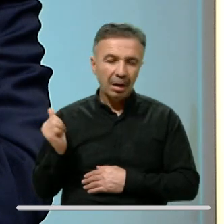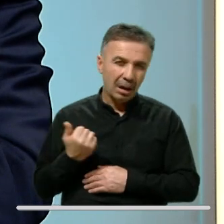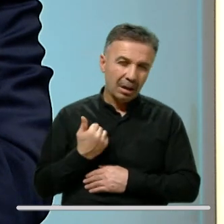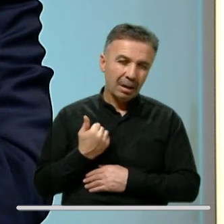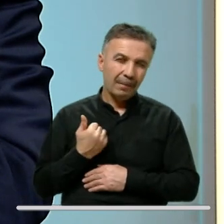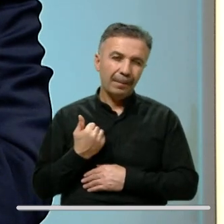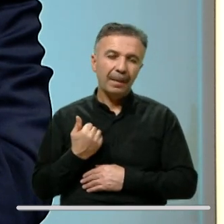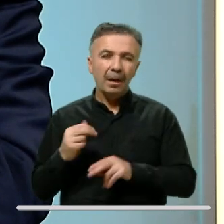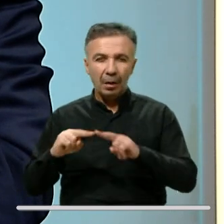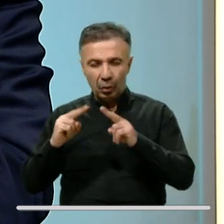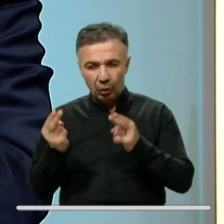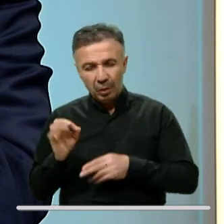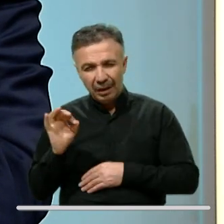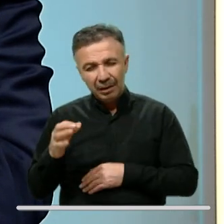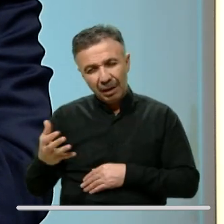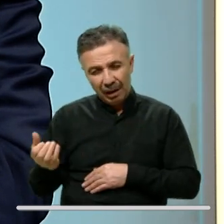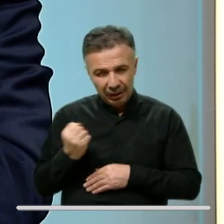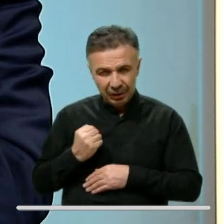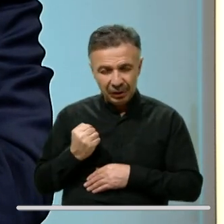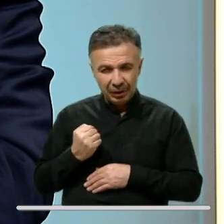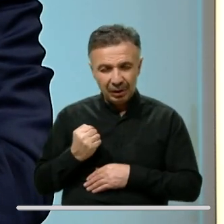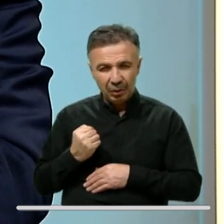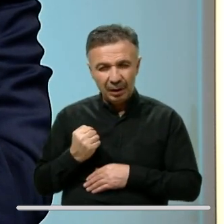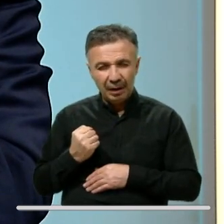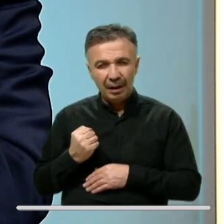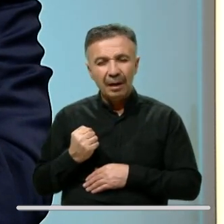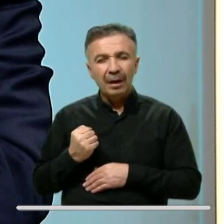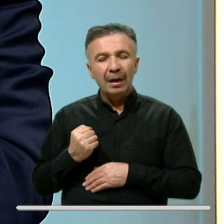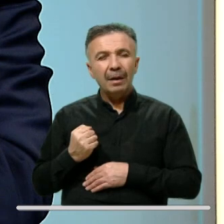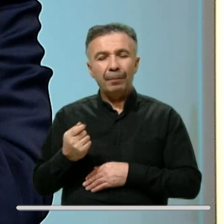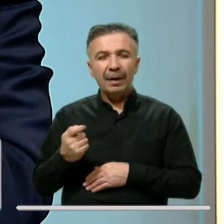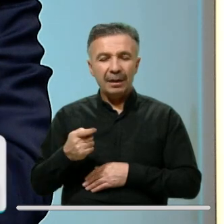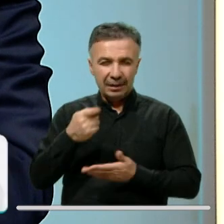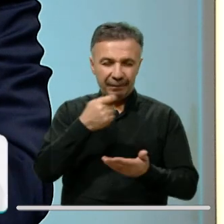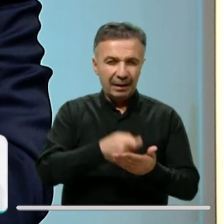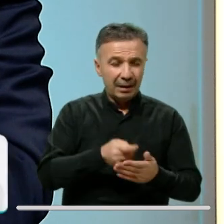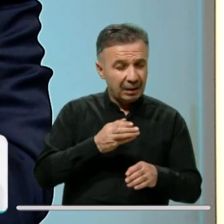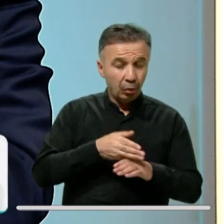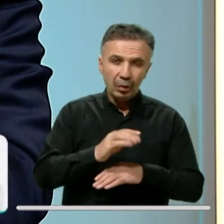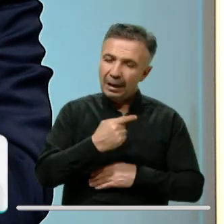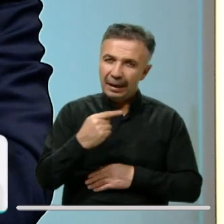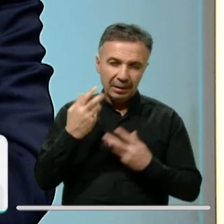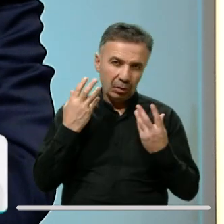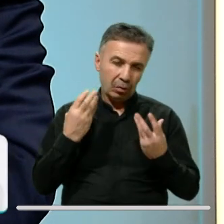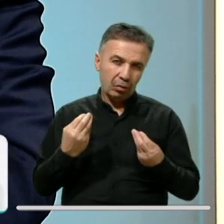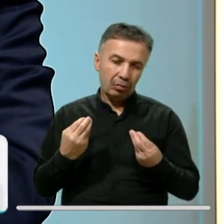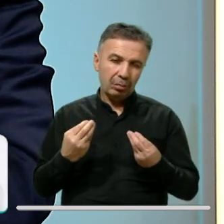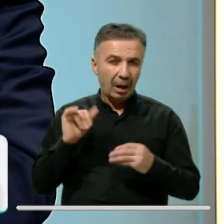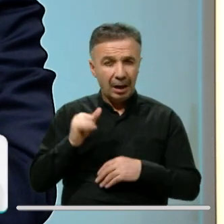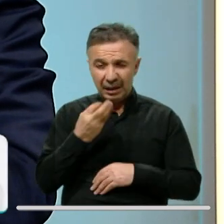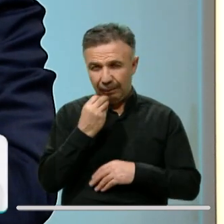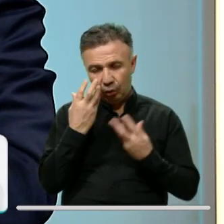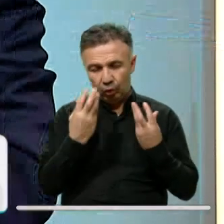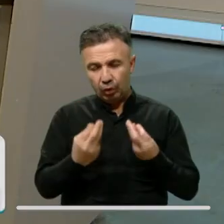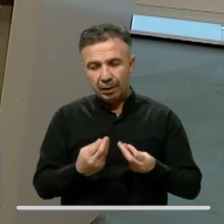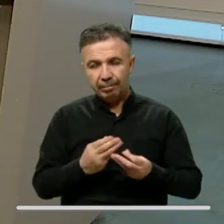yani kuyumcunun alış fiyatına göre verirlerse bunu eksik vermiş olurlar, doğru bir şey yapmamış olurlar, hakka girmiş olurlar. Eyvallah